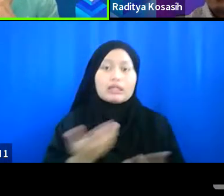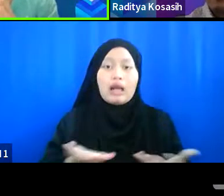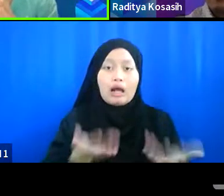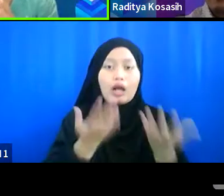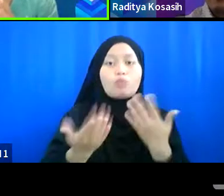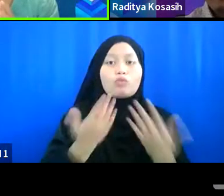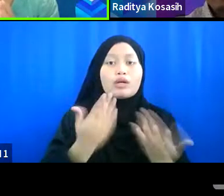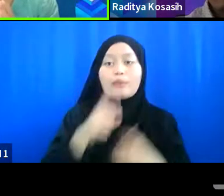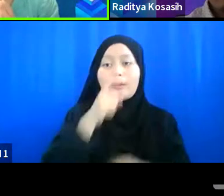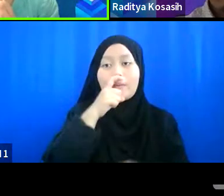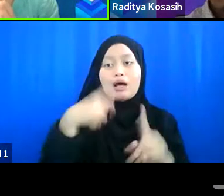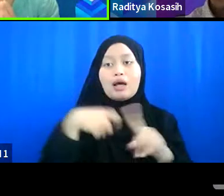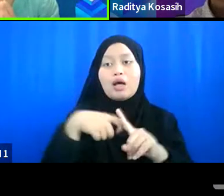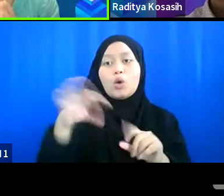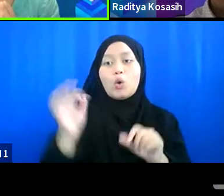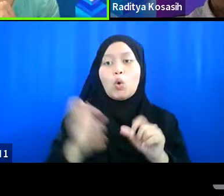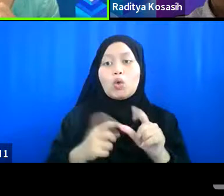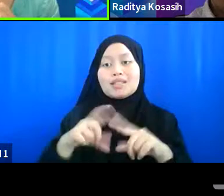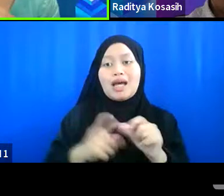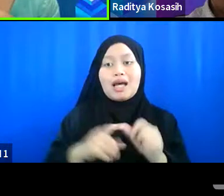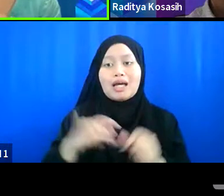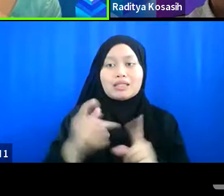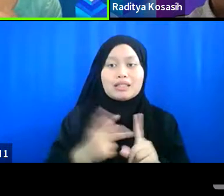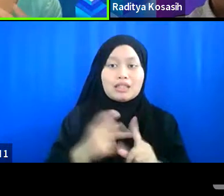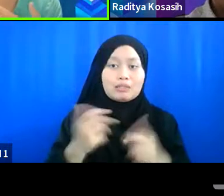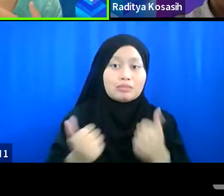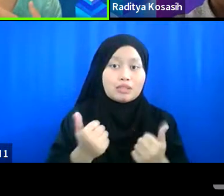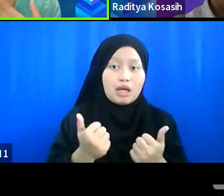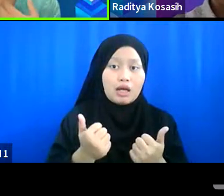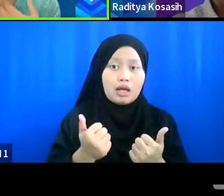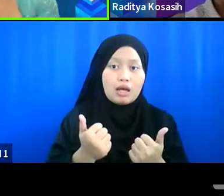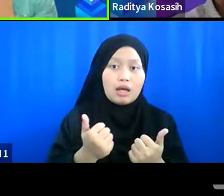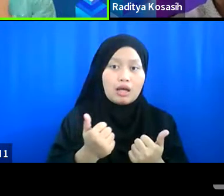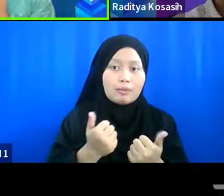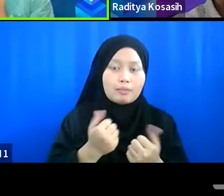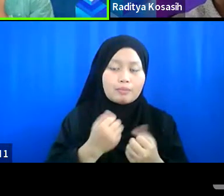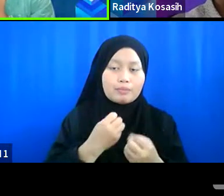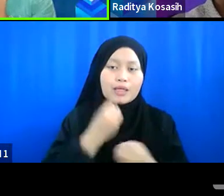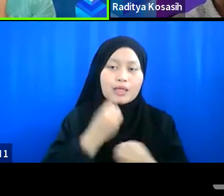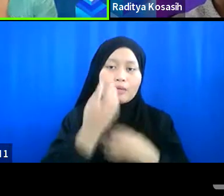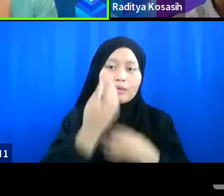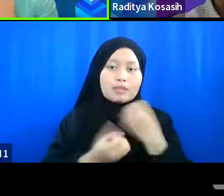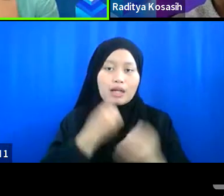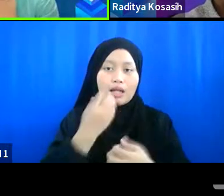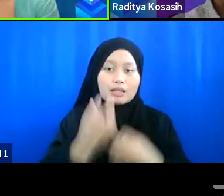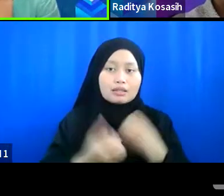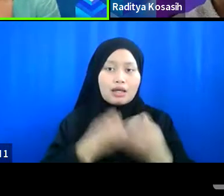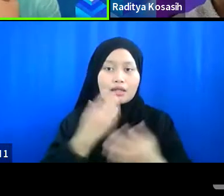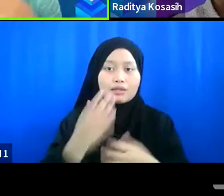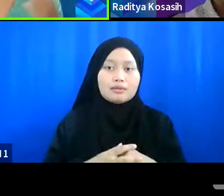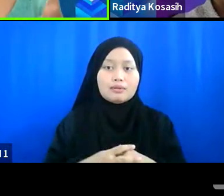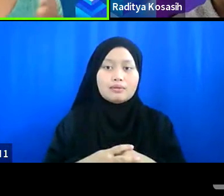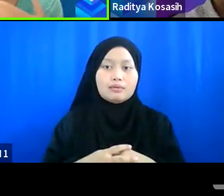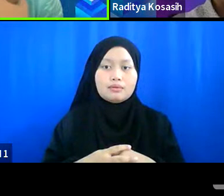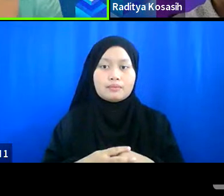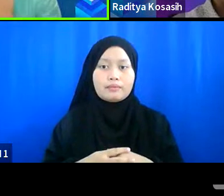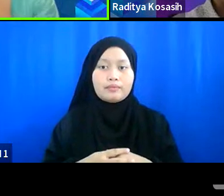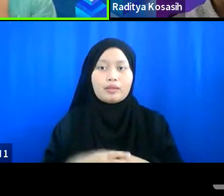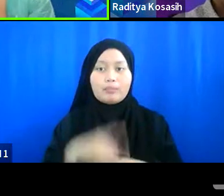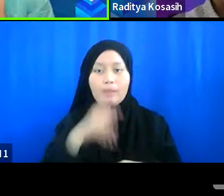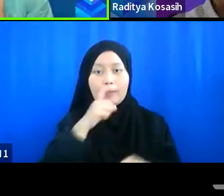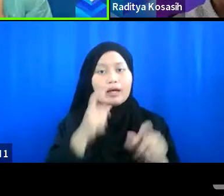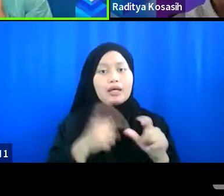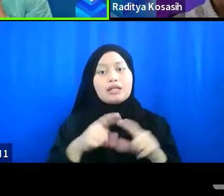empat Kosasih bisa memberikan pencerahan enggak pertama kemudian eh sorry pak